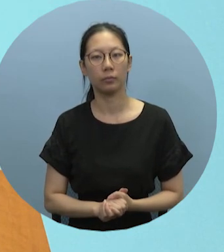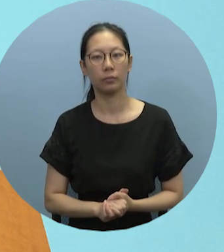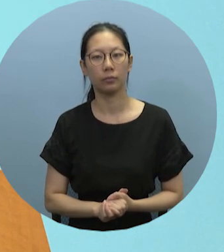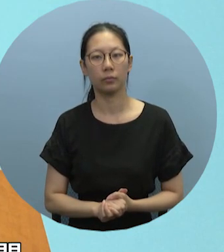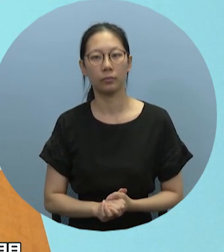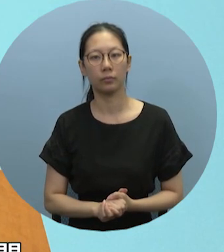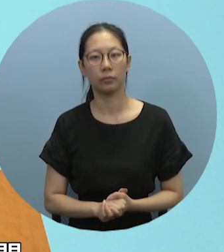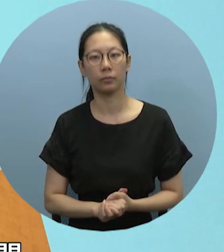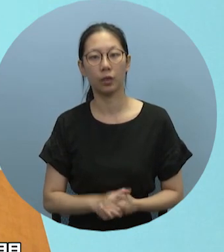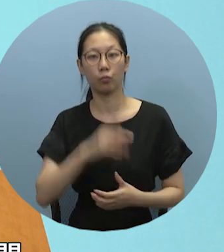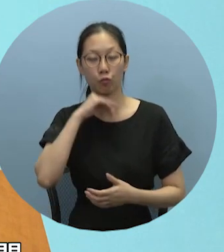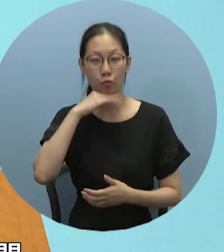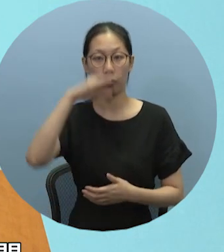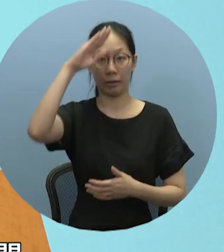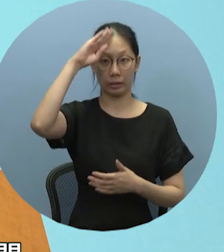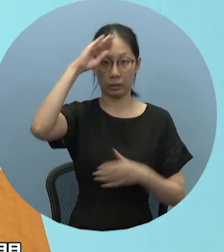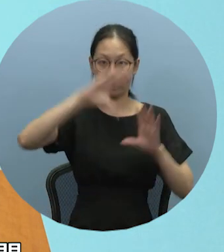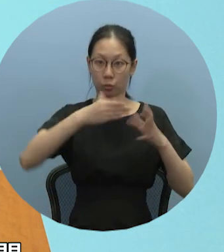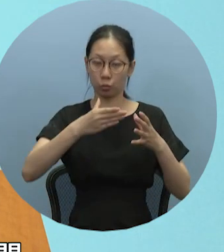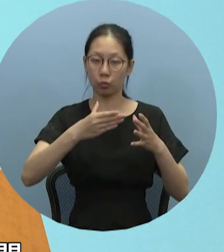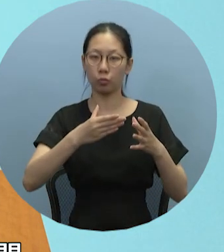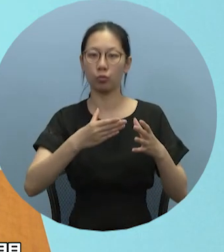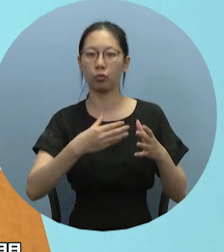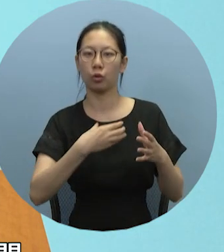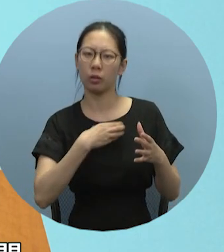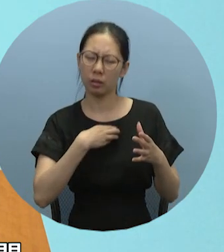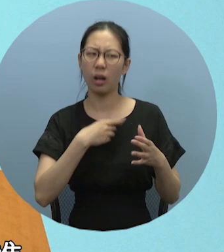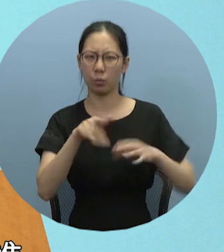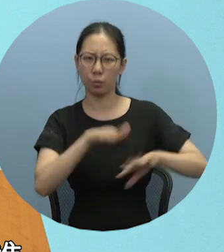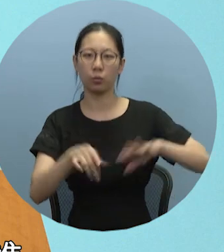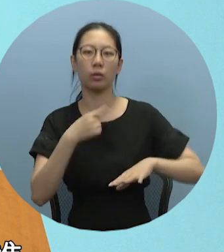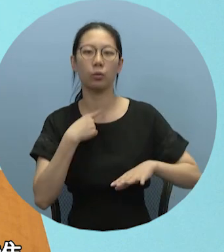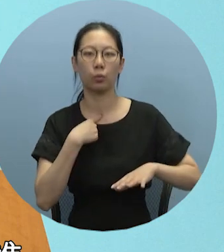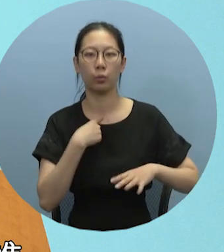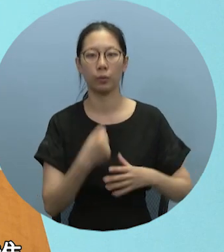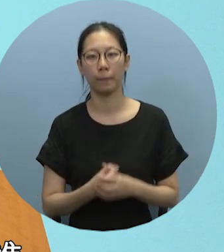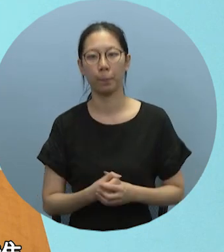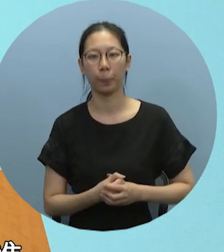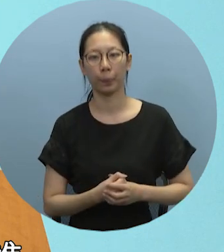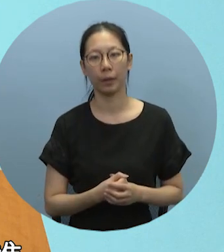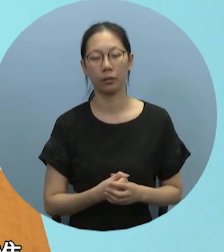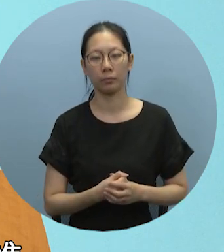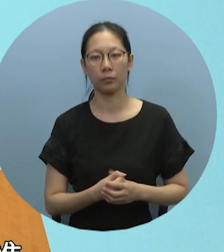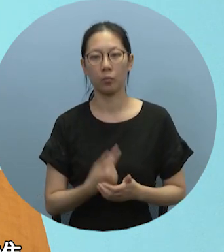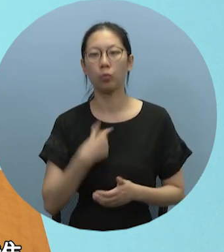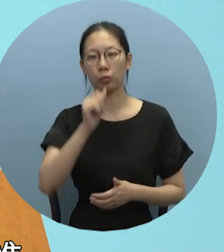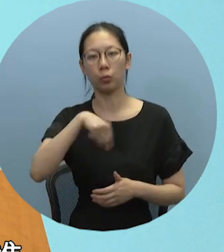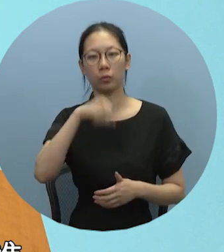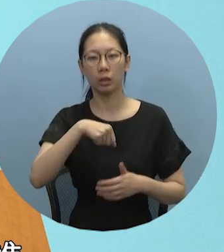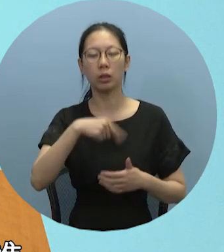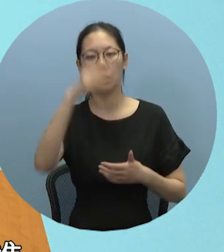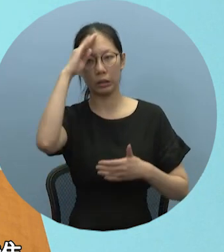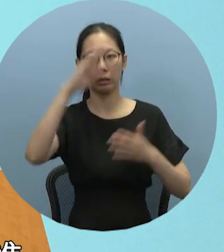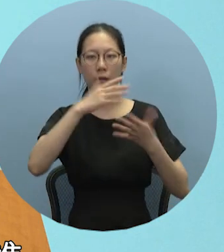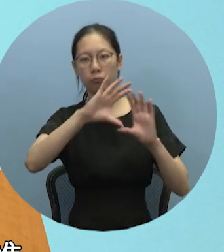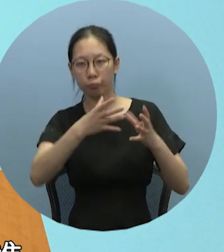面，警務處覺得仍都有跟進的空間，我亦都會係同意就由執法機